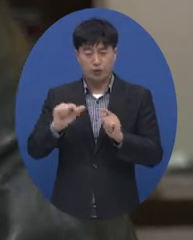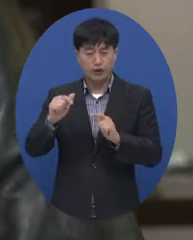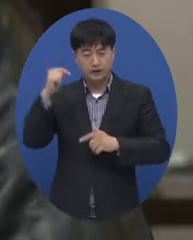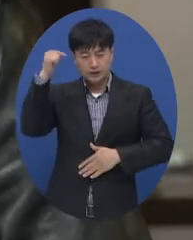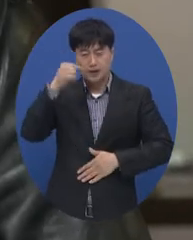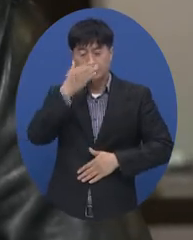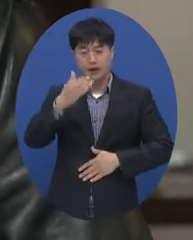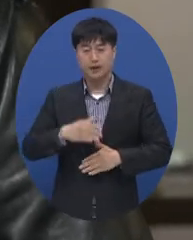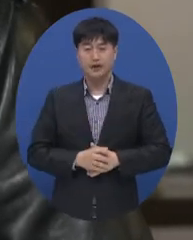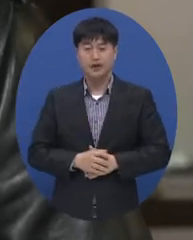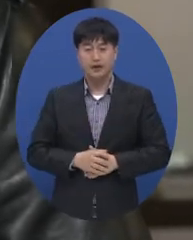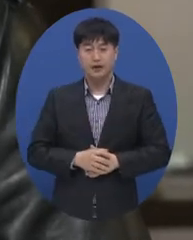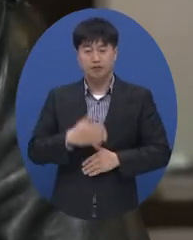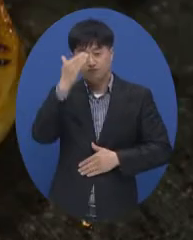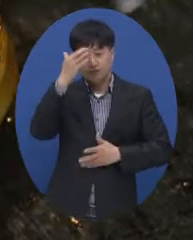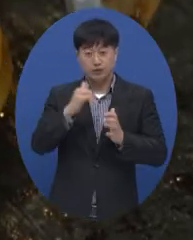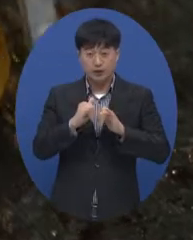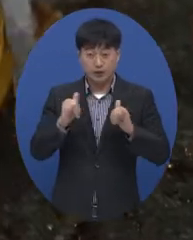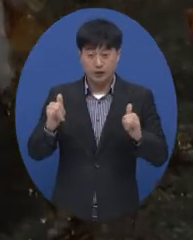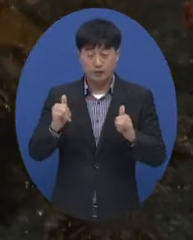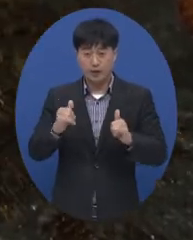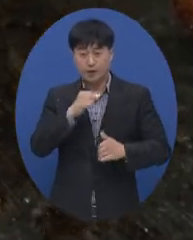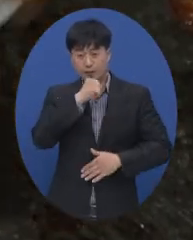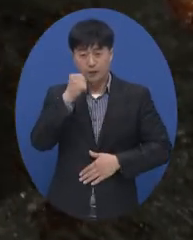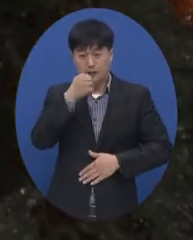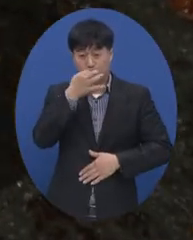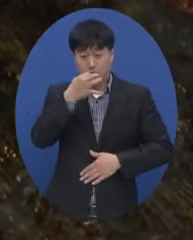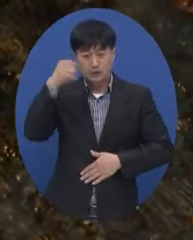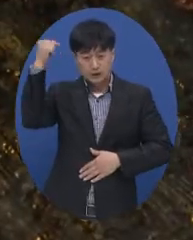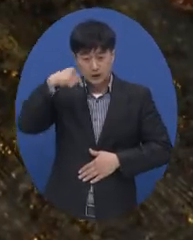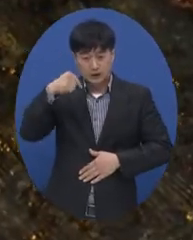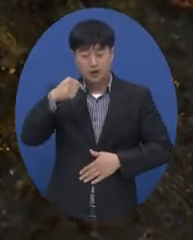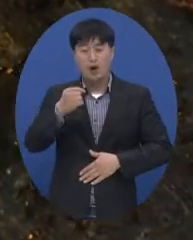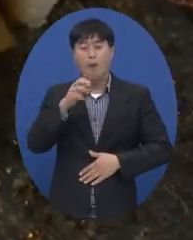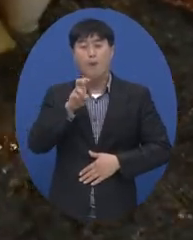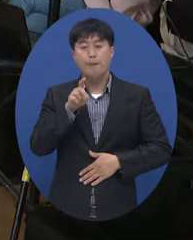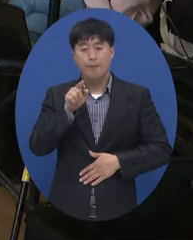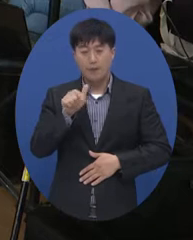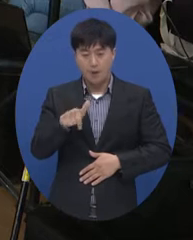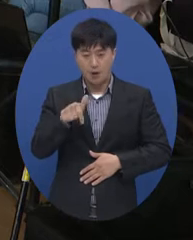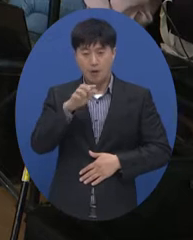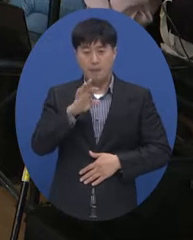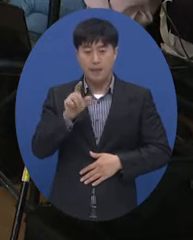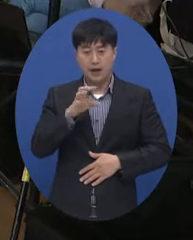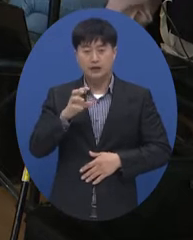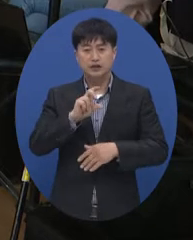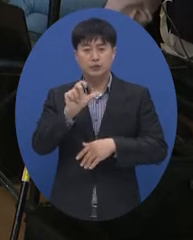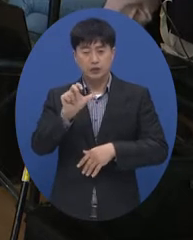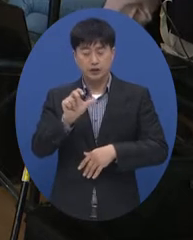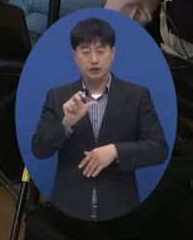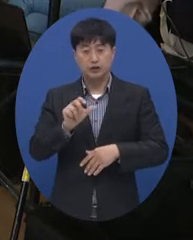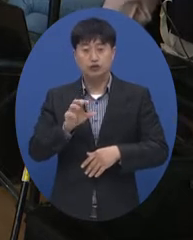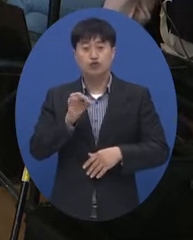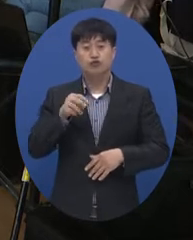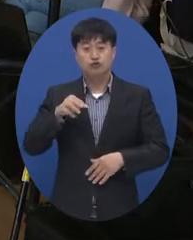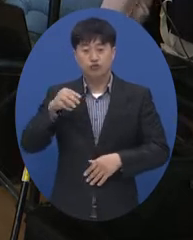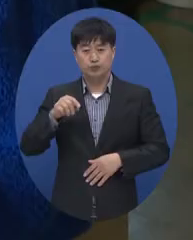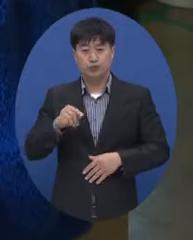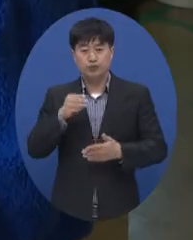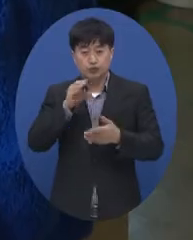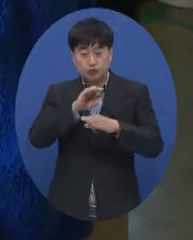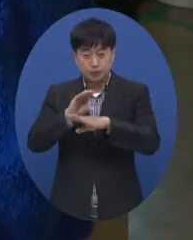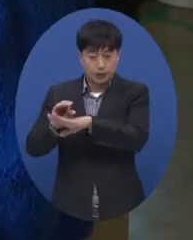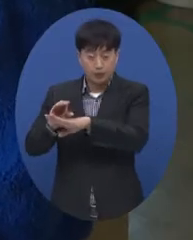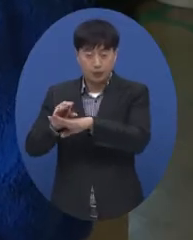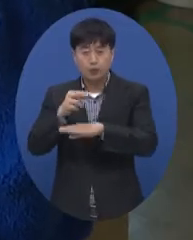있어요. 시청자의 식욕을 자극하는 먹는 방송, 이른바 먹방. 지난 25일 유튜브로 생중계된